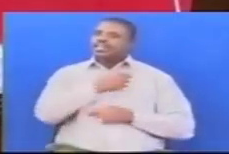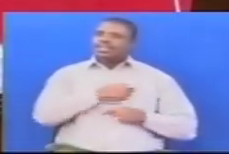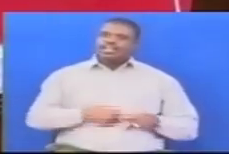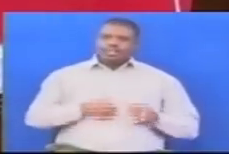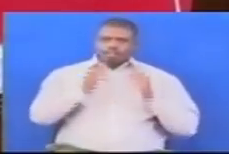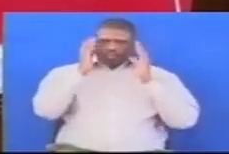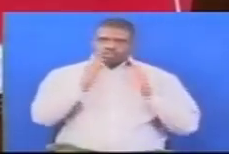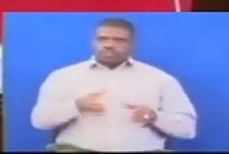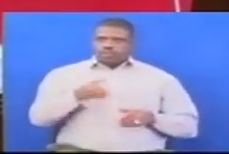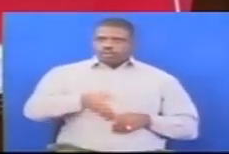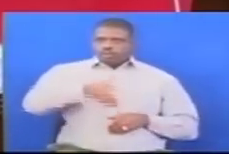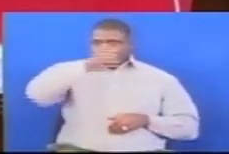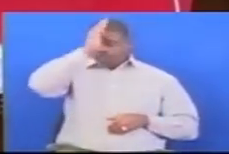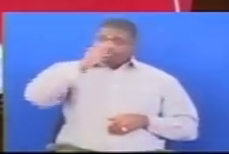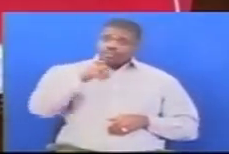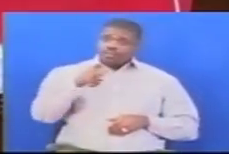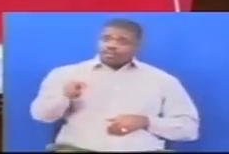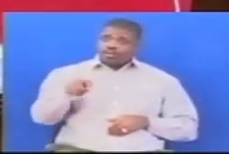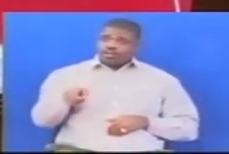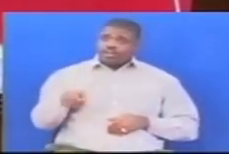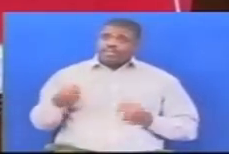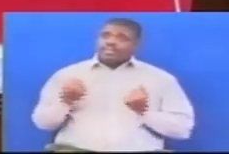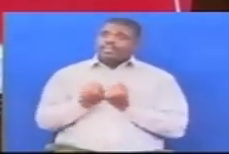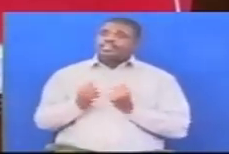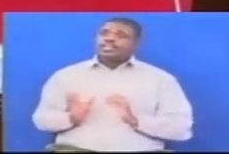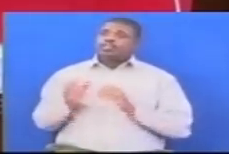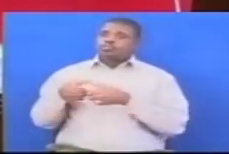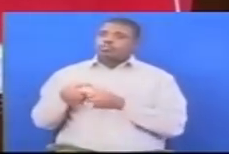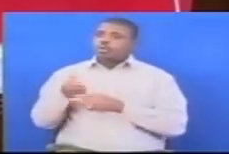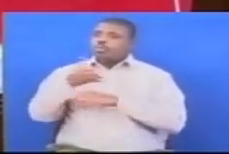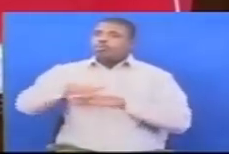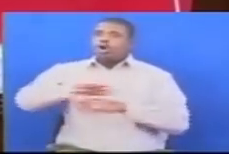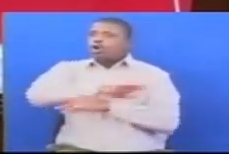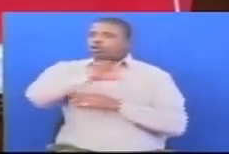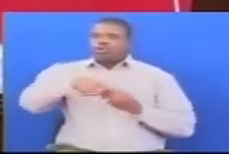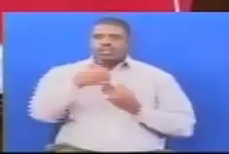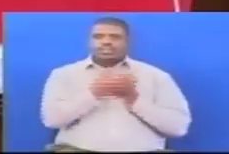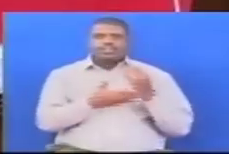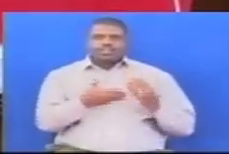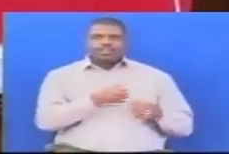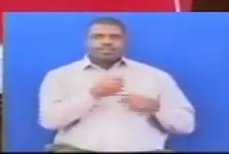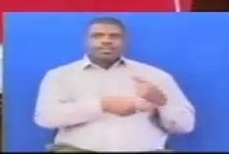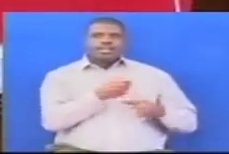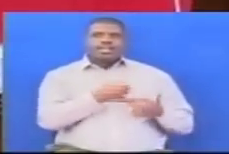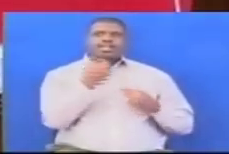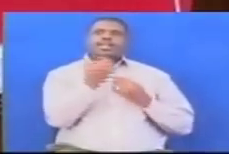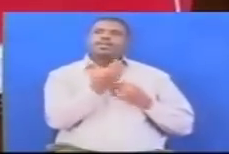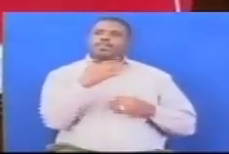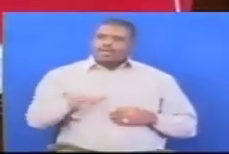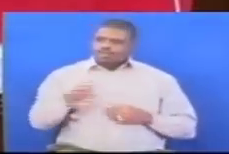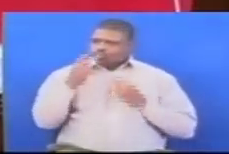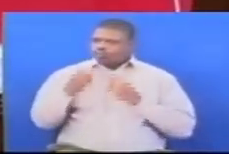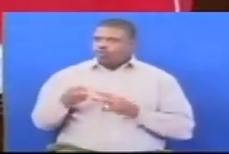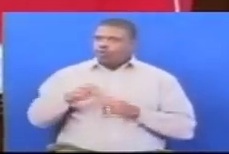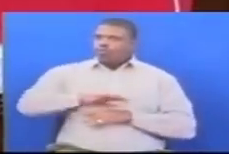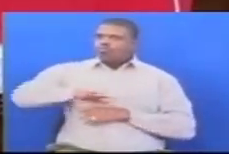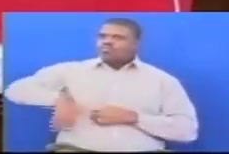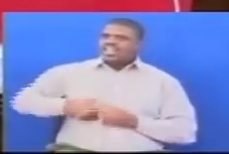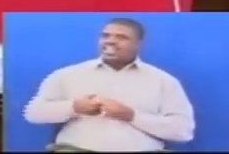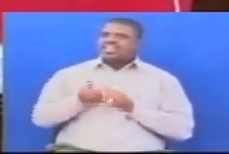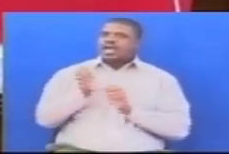Mheshimiwa Mbarawa, mimi nakwambia ndipo ofisa Mbarawa, unda tumepitia mabwawa yote nchi nzima, miradi ya maji nchi nzima, utakuta ufisadi wa hali ya